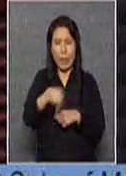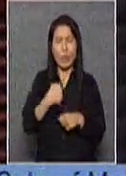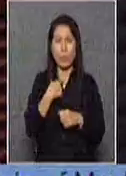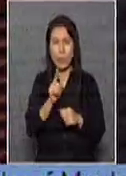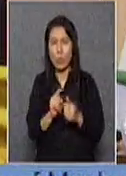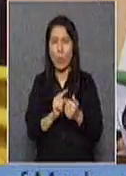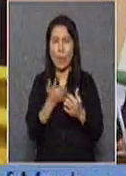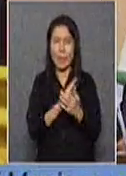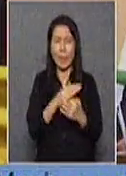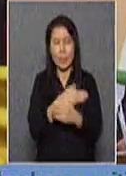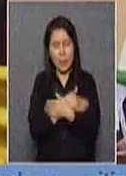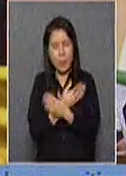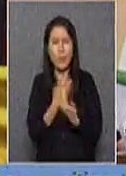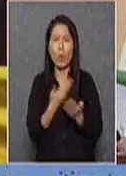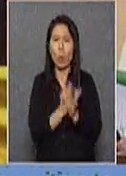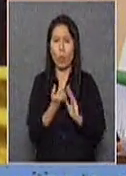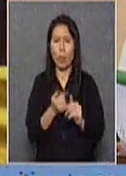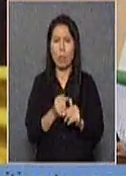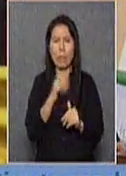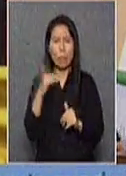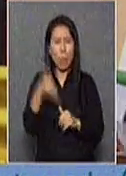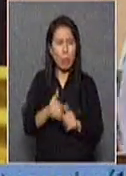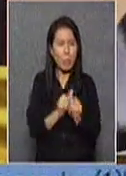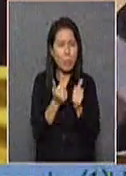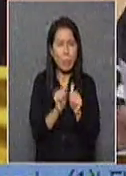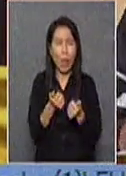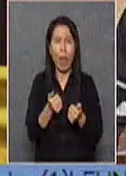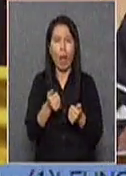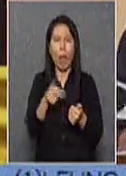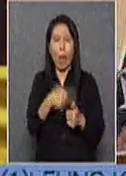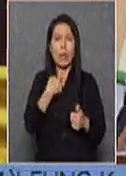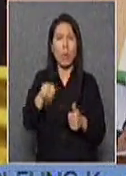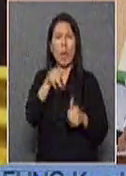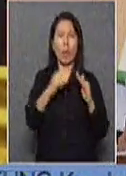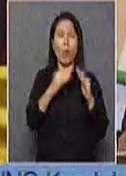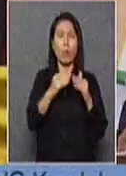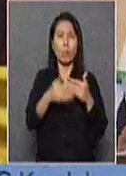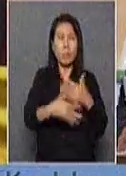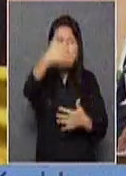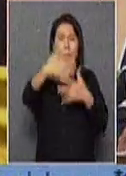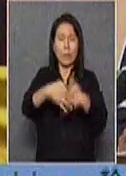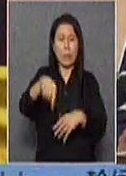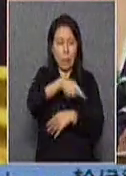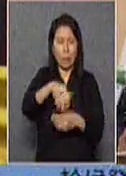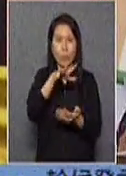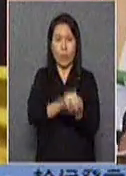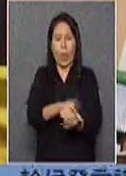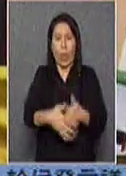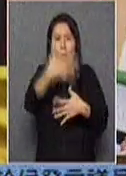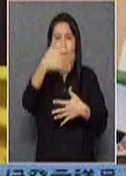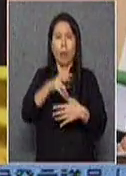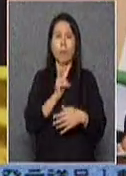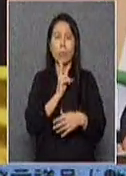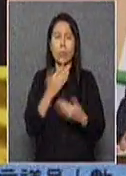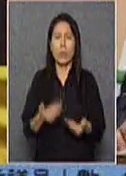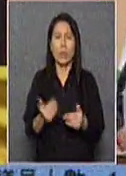特殊的感情，當你完全不熟悉這些東西的時候，你說我要找屋子，砰一聲我就在這裡找得到地，就等同去家下這個